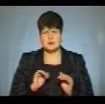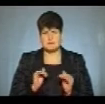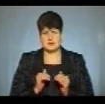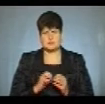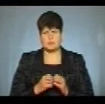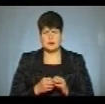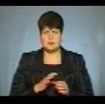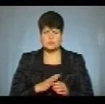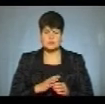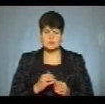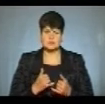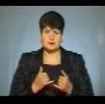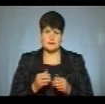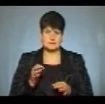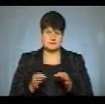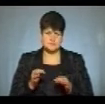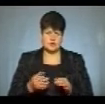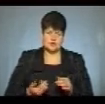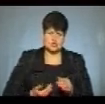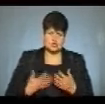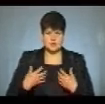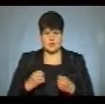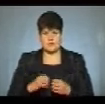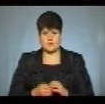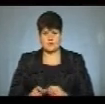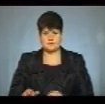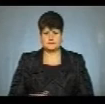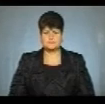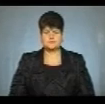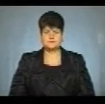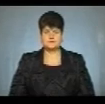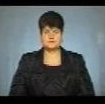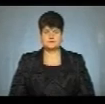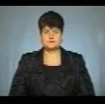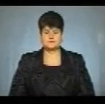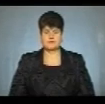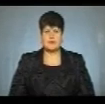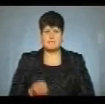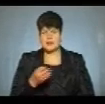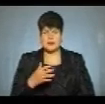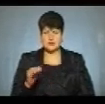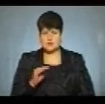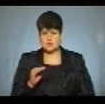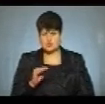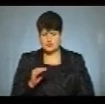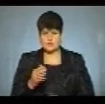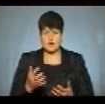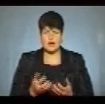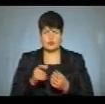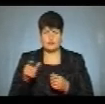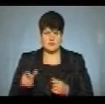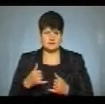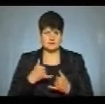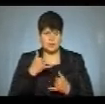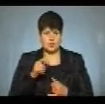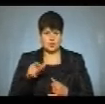довкілля, відповідно і обов'язково для життя та здоров'я. 15 жовтня до рятувальників звернули жителі